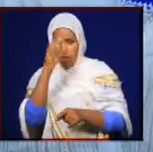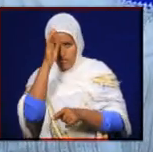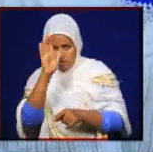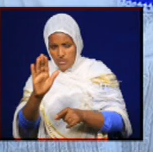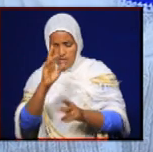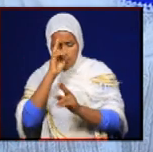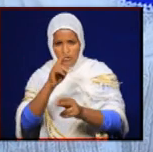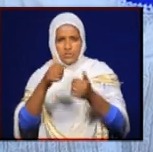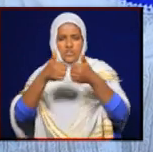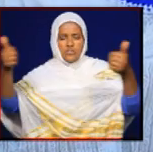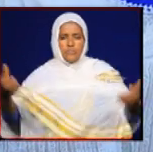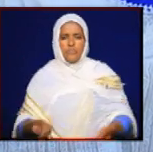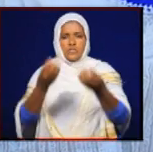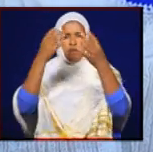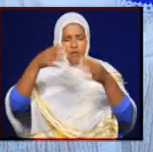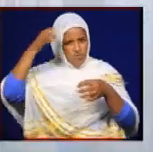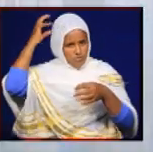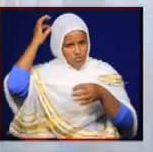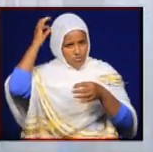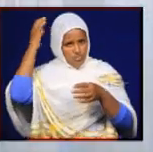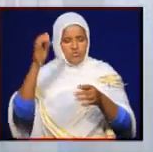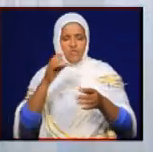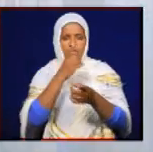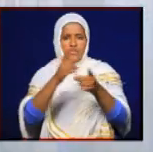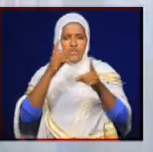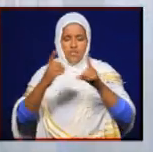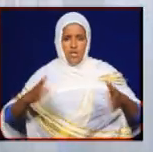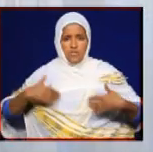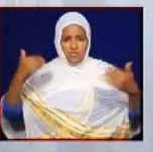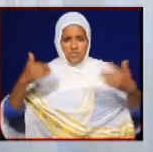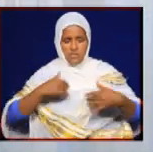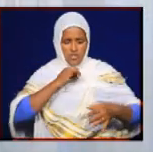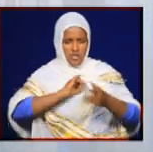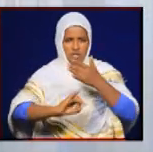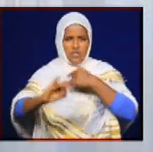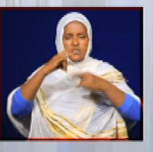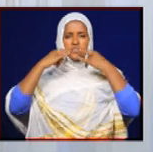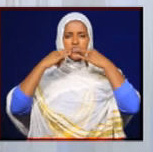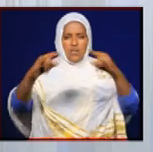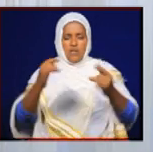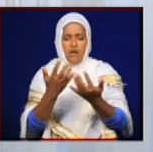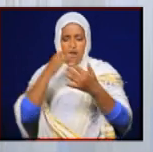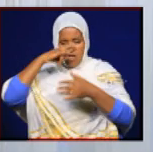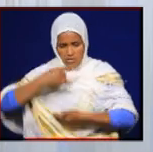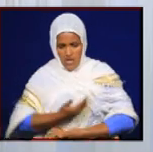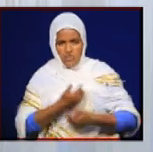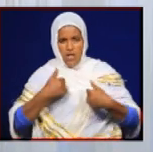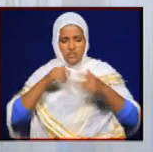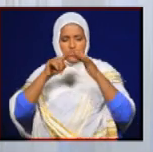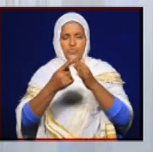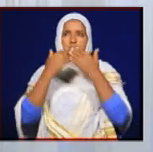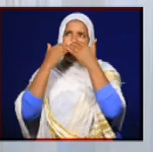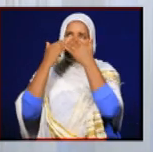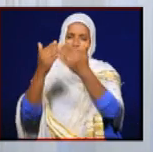አባትህ ክብርህ እጅግ በዛ እንደ ራስ ጠጉርህ ፍጥረት ያስደሰተ የልደትህ ዜና ገና ሕፃን ሳለህ